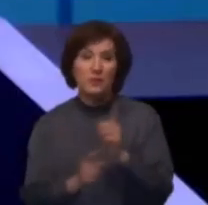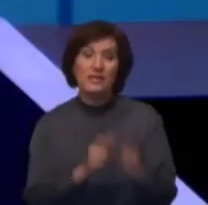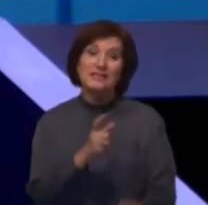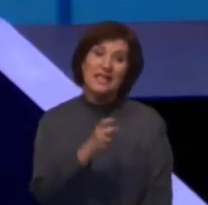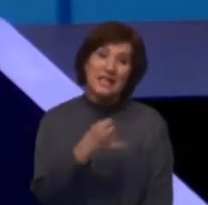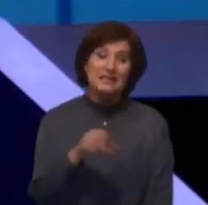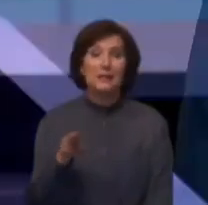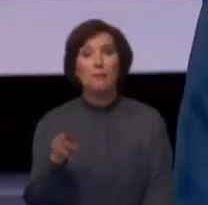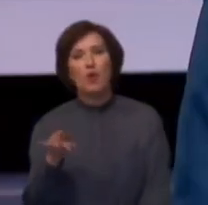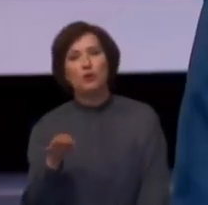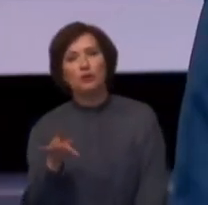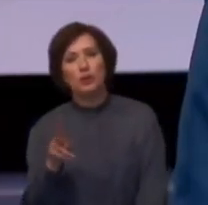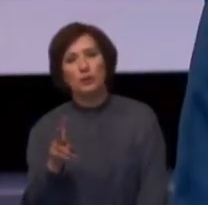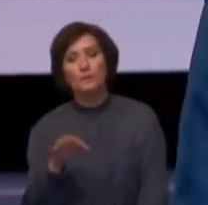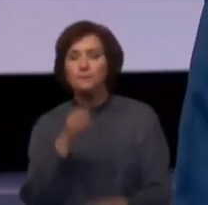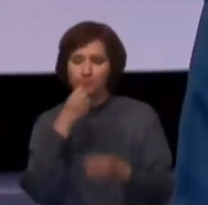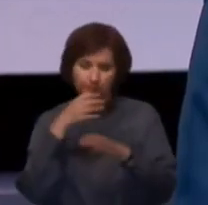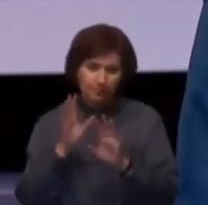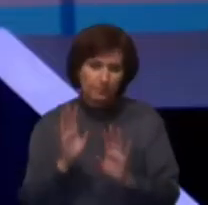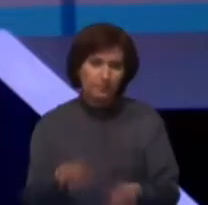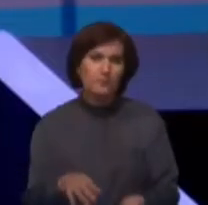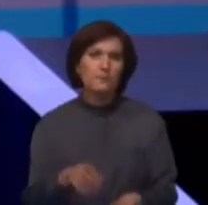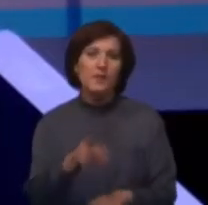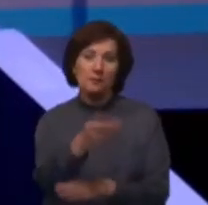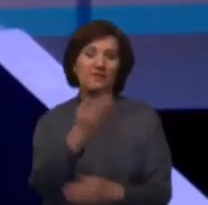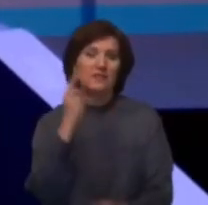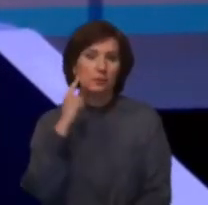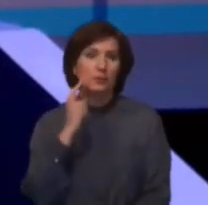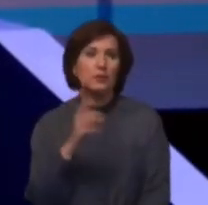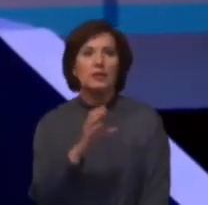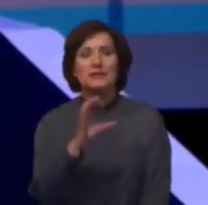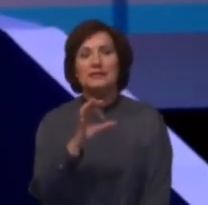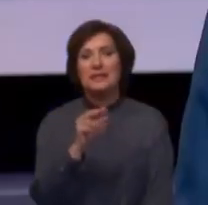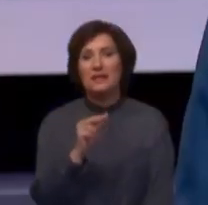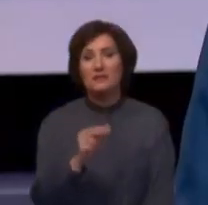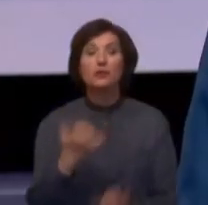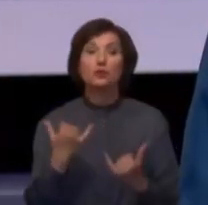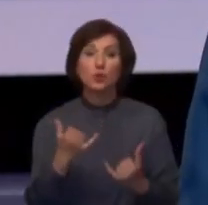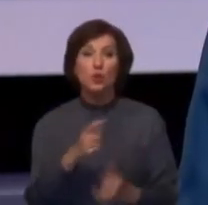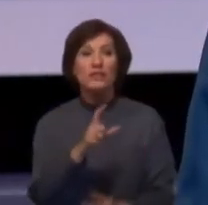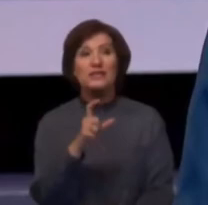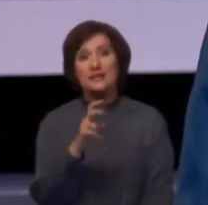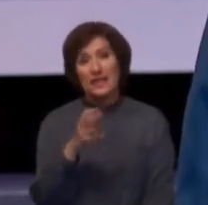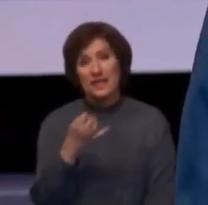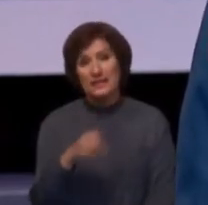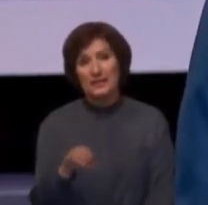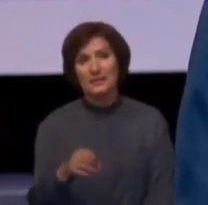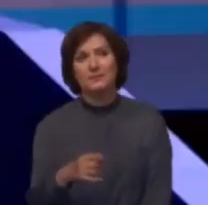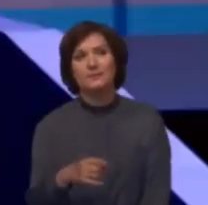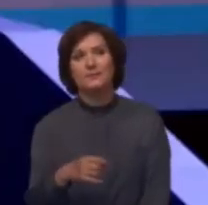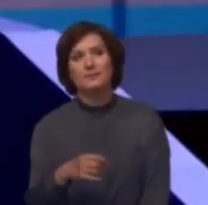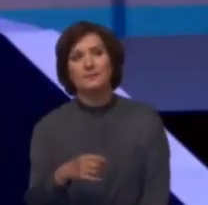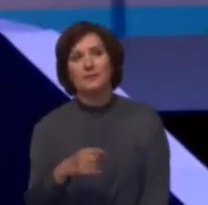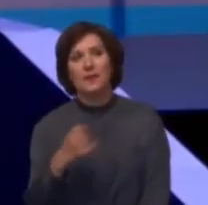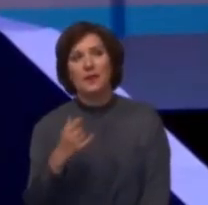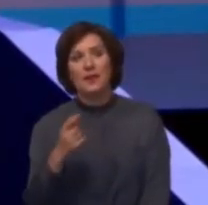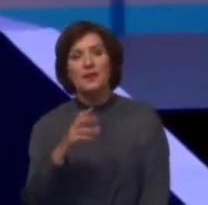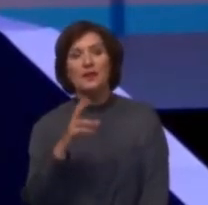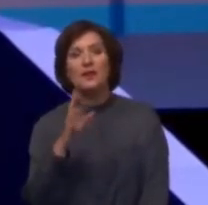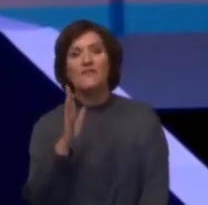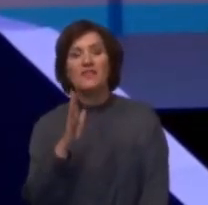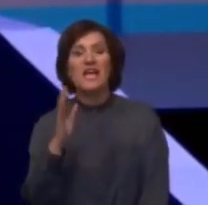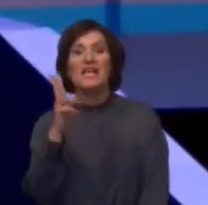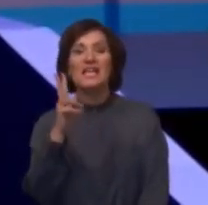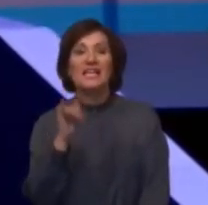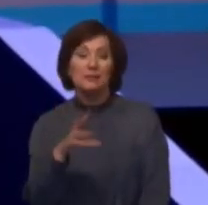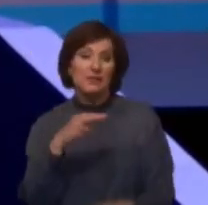Порошенко? Добре, ми б вас почули. Олександр Сенкевич. Сьогодні Зеленський. Зеленський. Віталій Кім, я